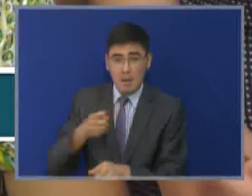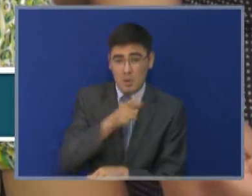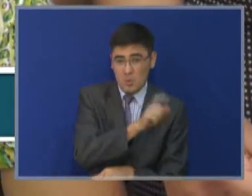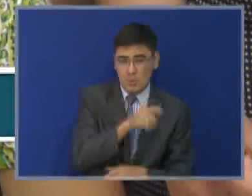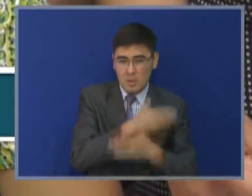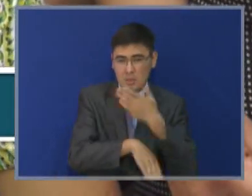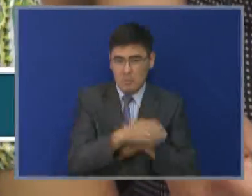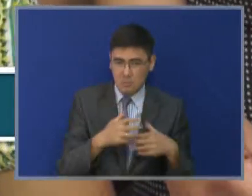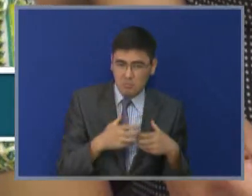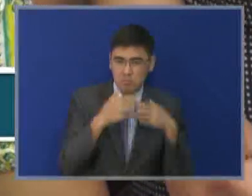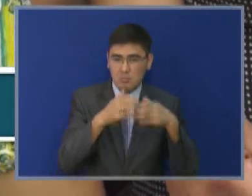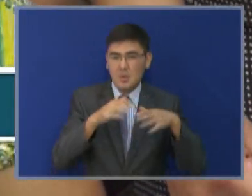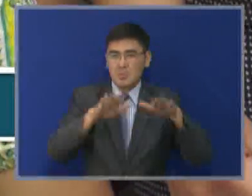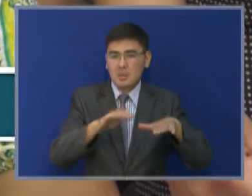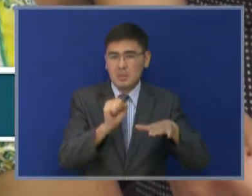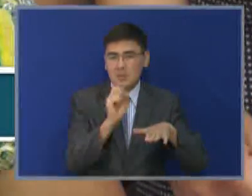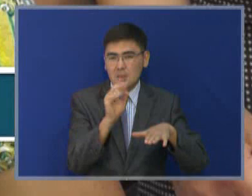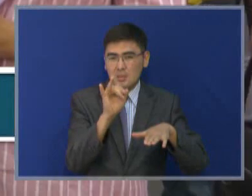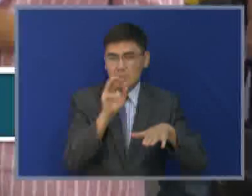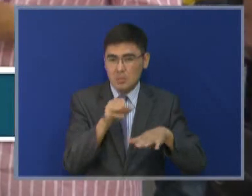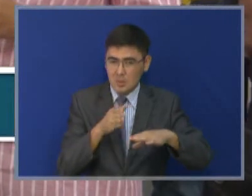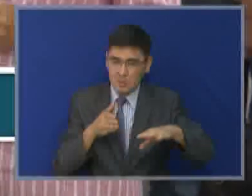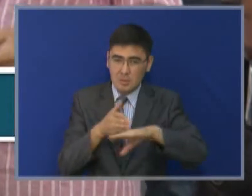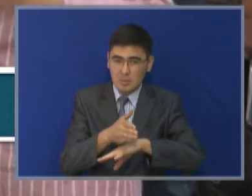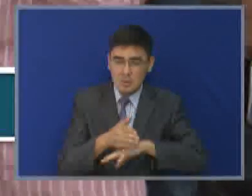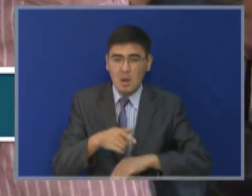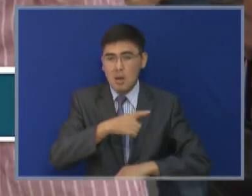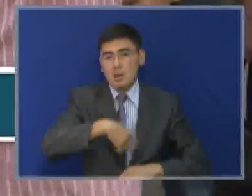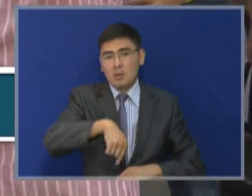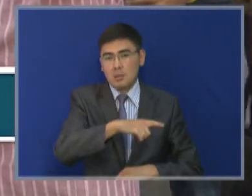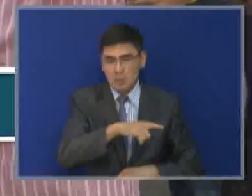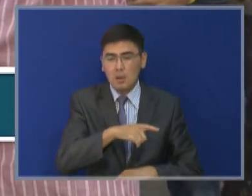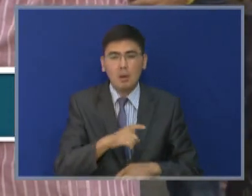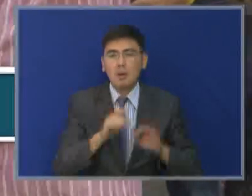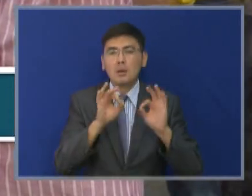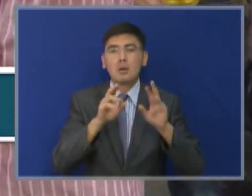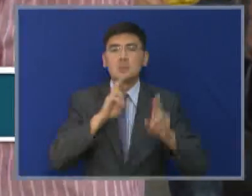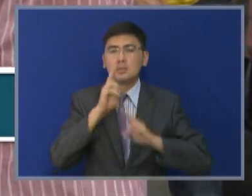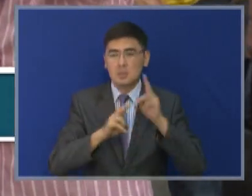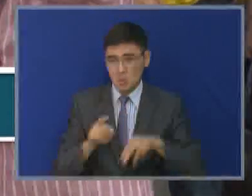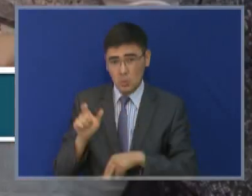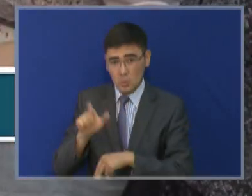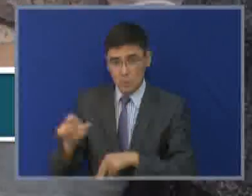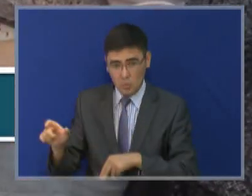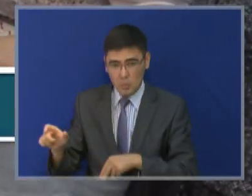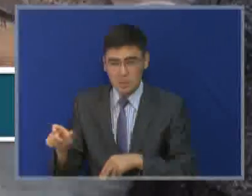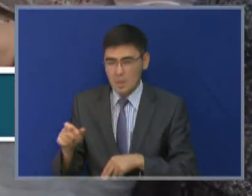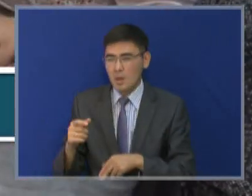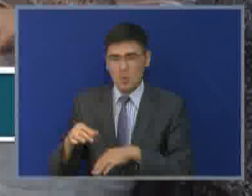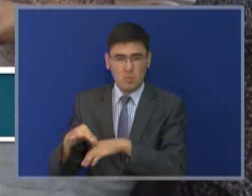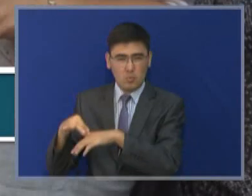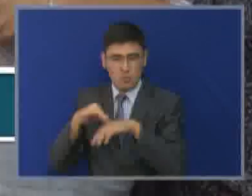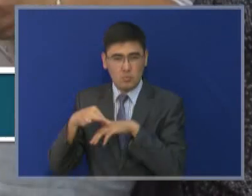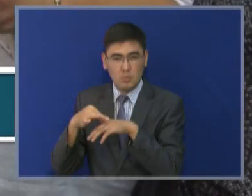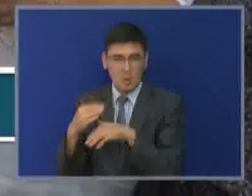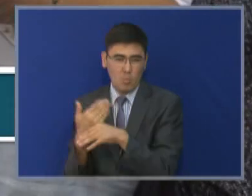әкімшілікке шағымданды. Мүмкіндігі шектеулі жандардың айтуынша, Семейде жеке көмекшілердің қызмет көрсету келісім шарты бұзылып отыр.